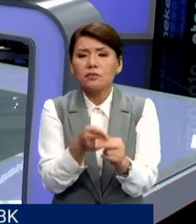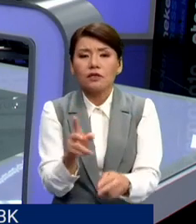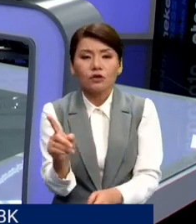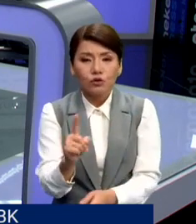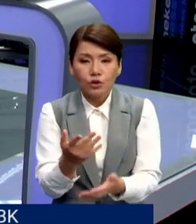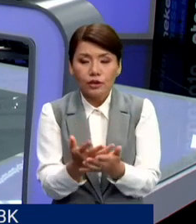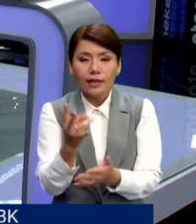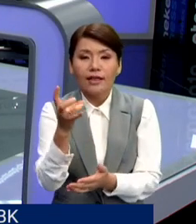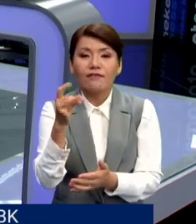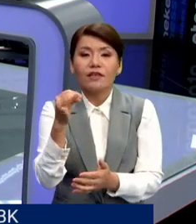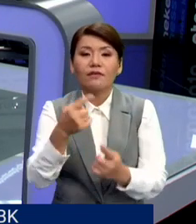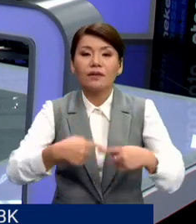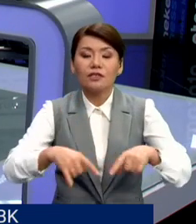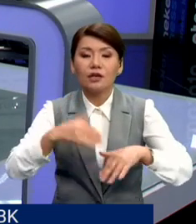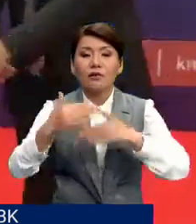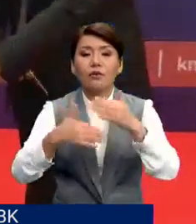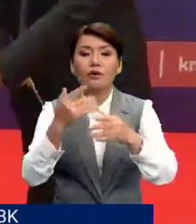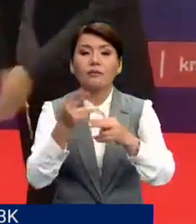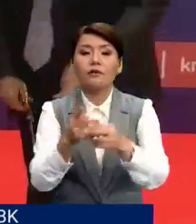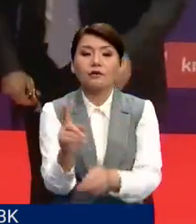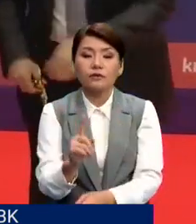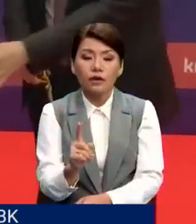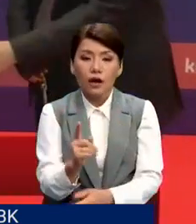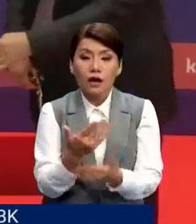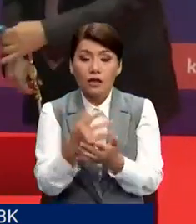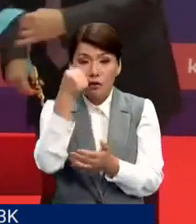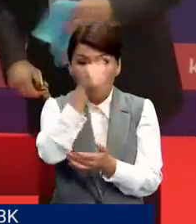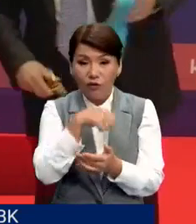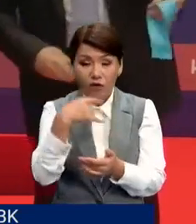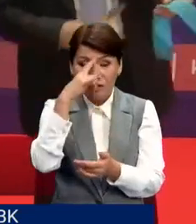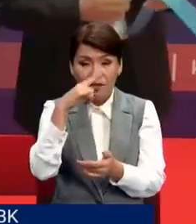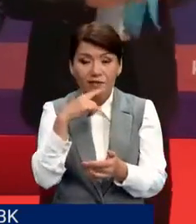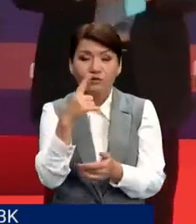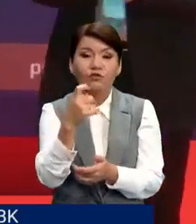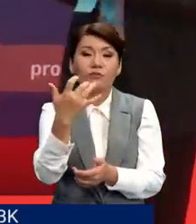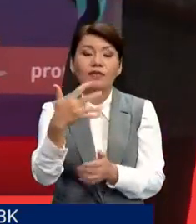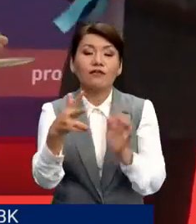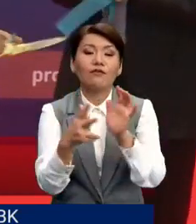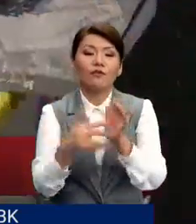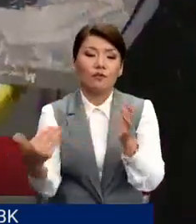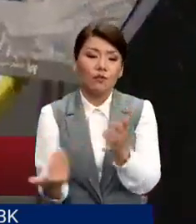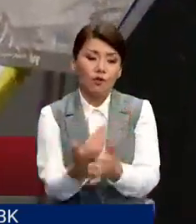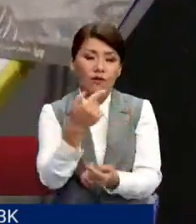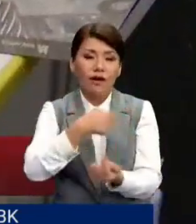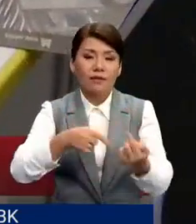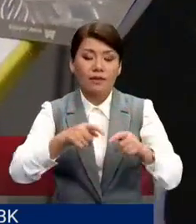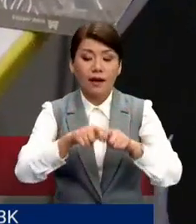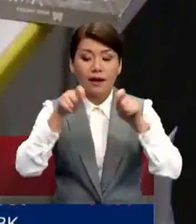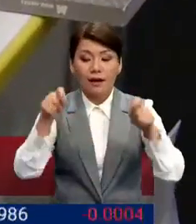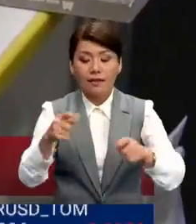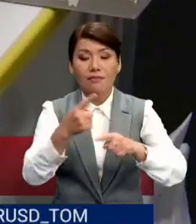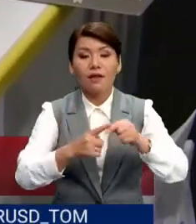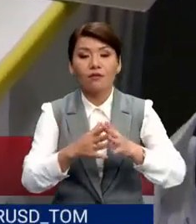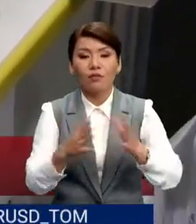задала вопрос, что мешает развитию нефтехимической отрасли. В этом году в Казахстане вводят 158